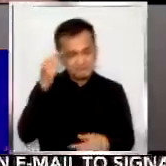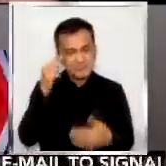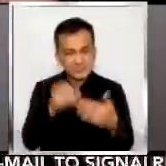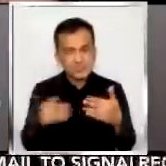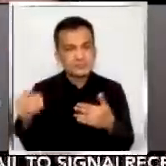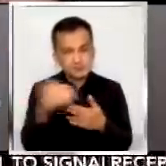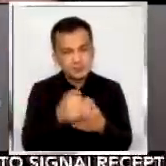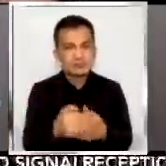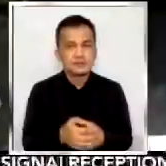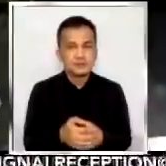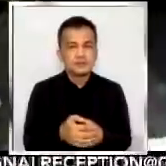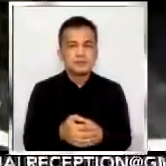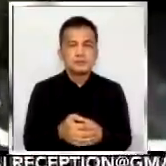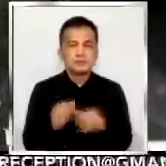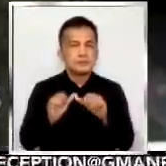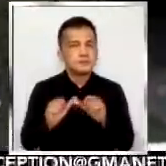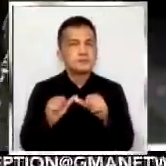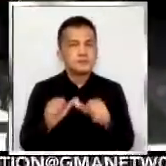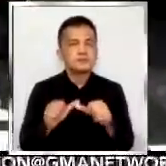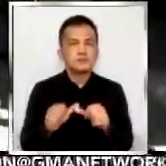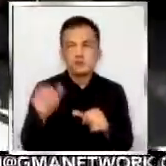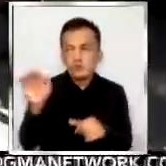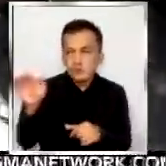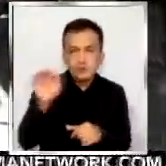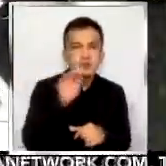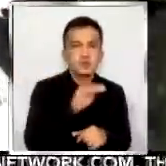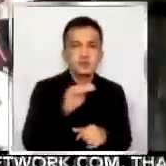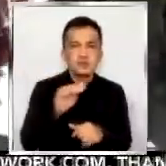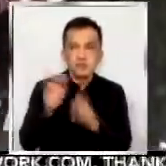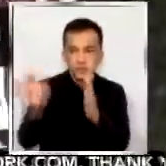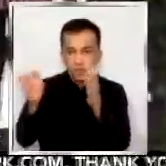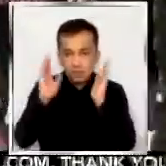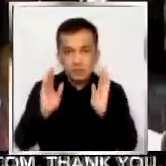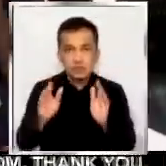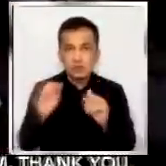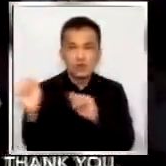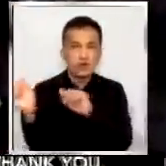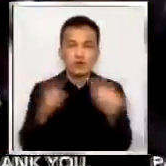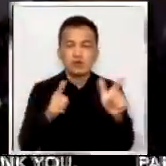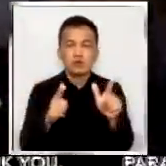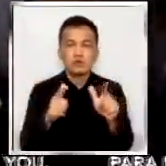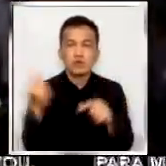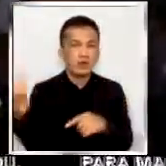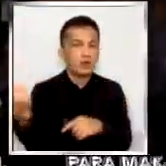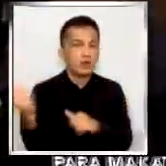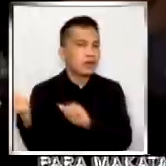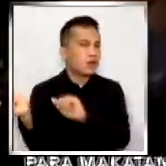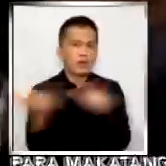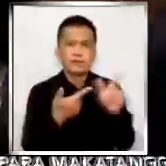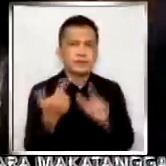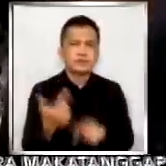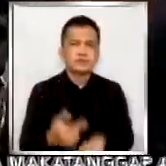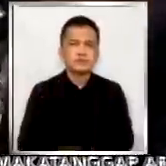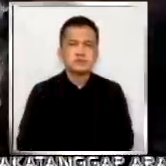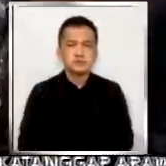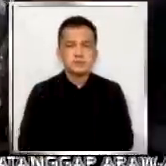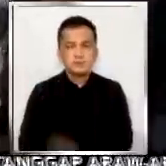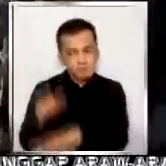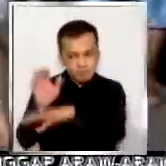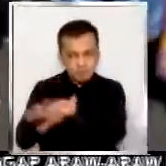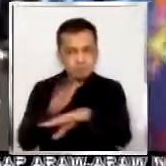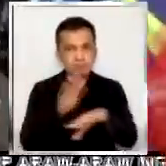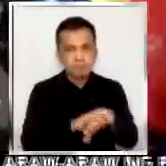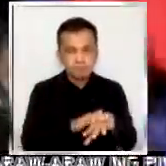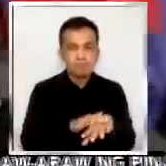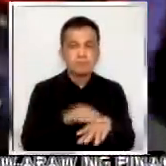keep on calling the attention of everyone na nire-remind namin sila na